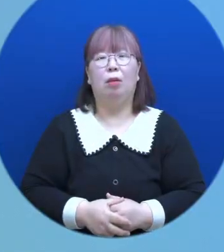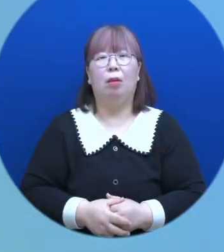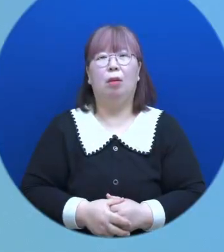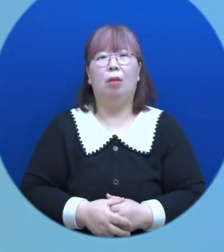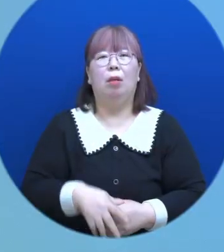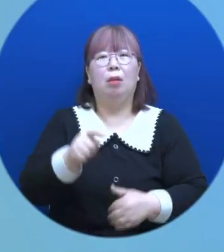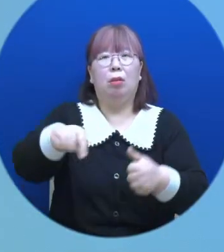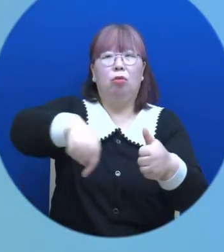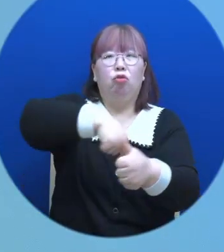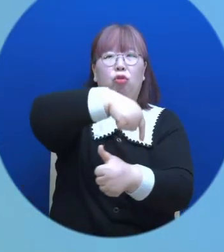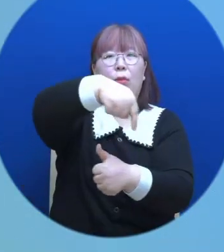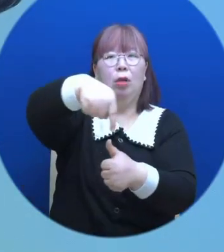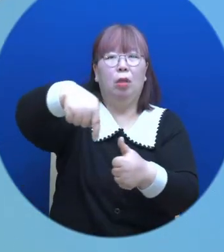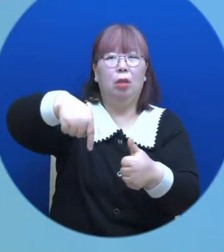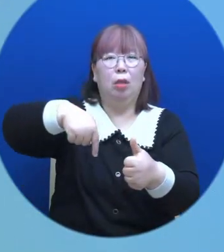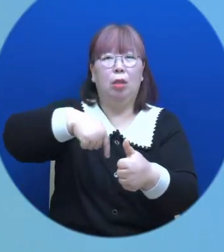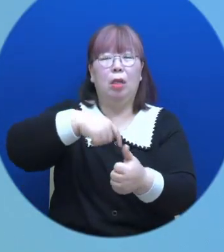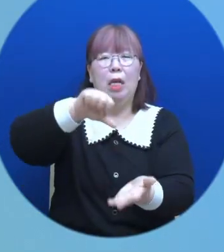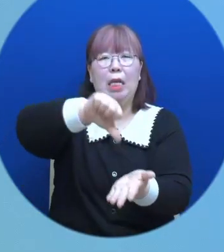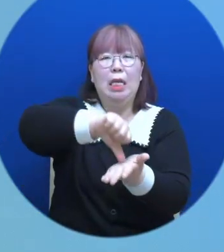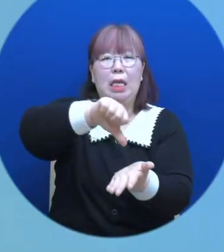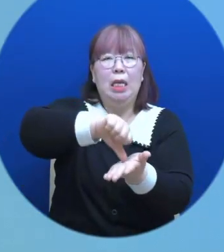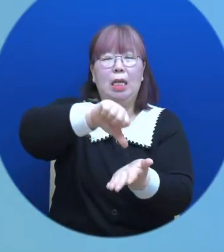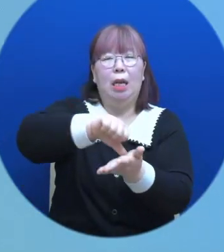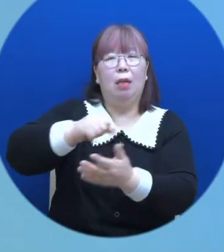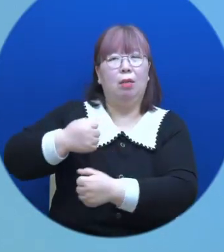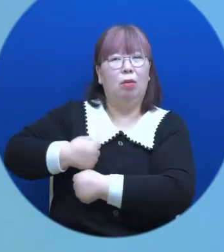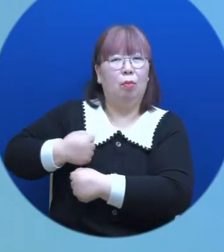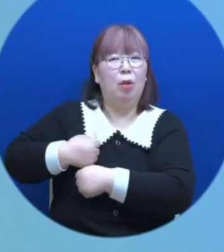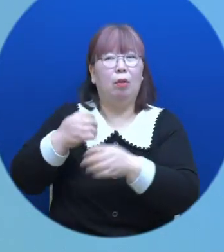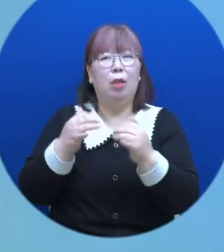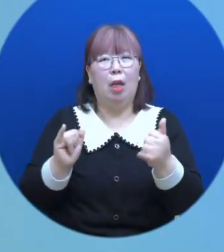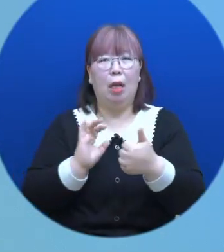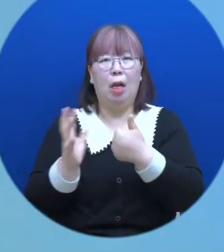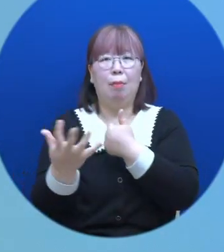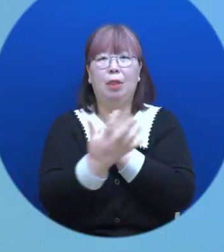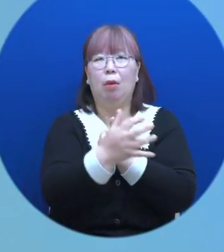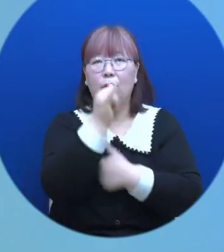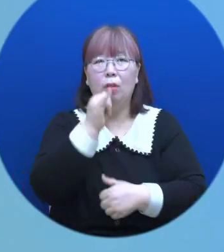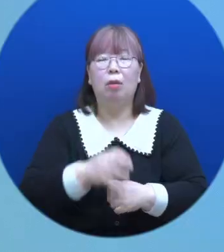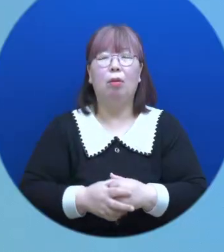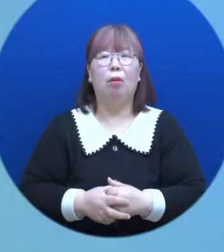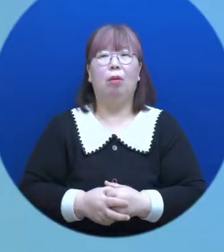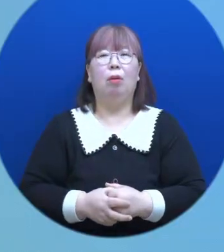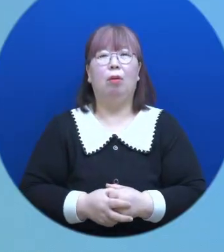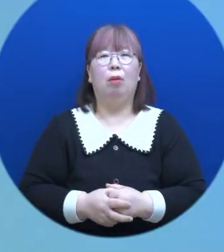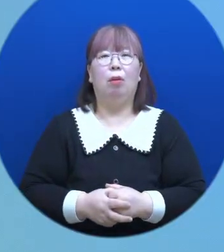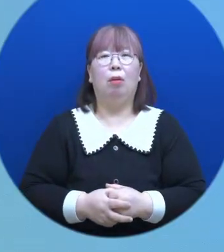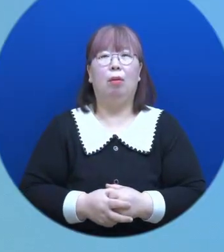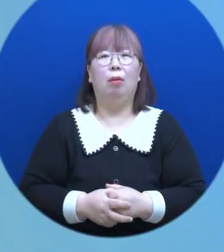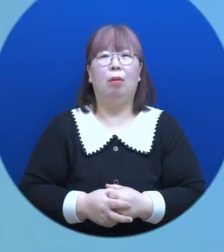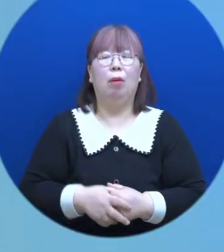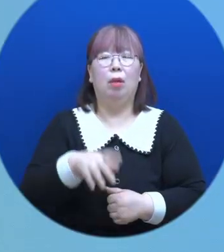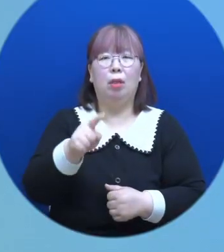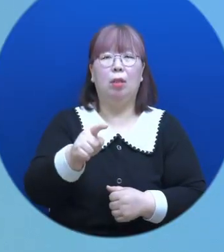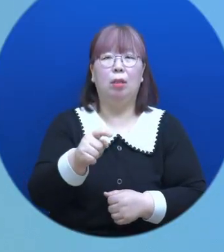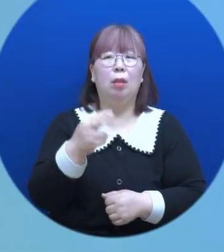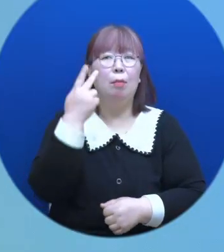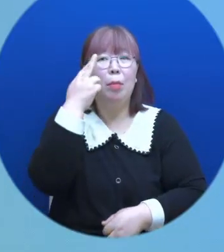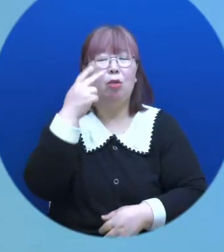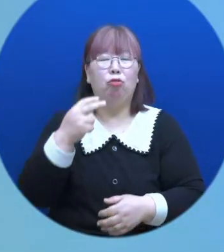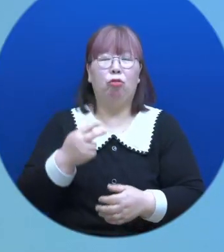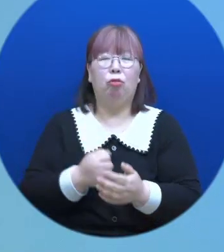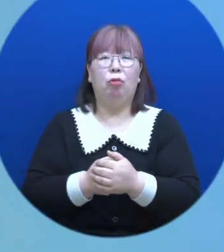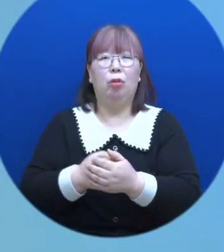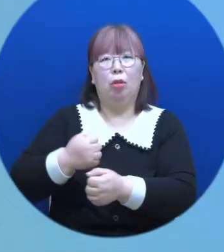그 주위를 이란 혁명 수비대가 감싼 거예요. 그리고 포상금 6만 불을